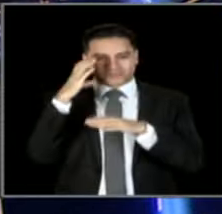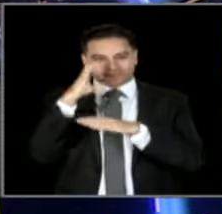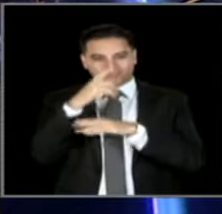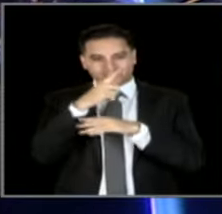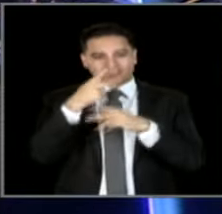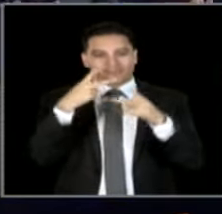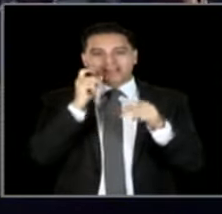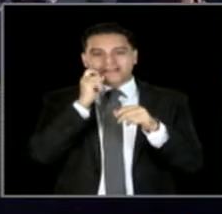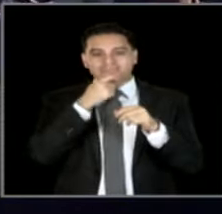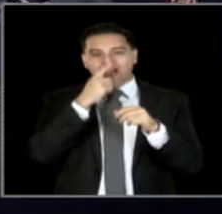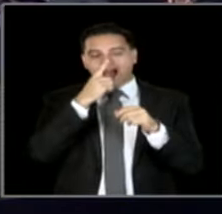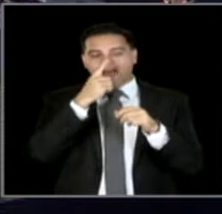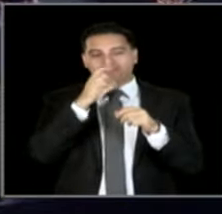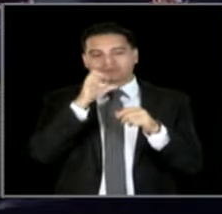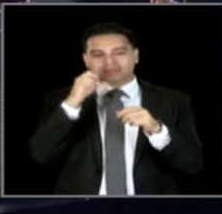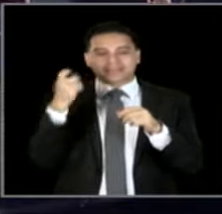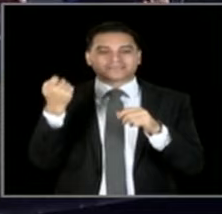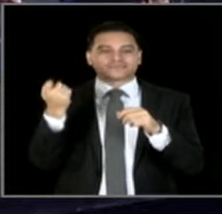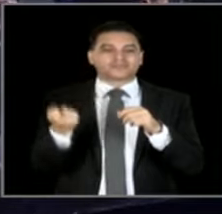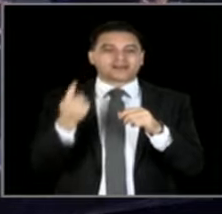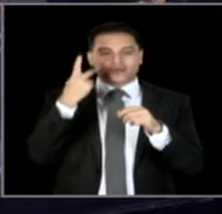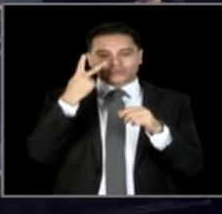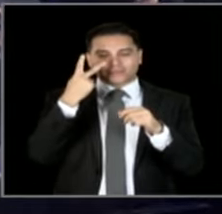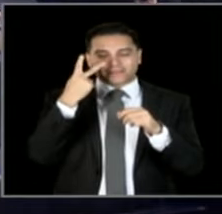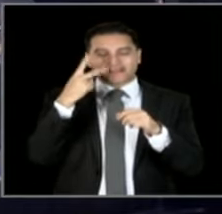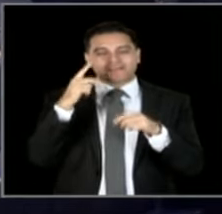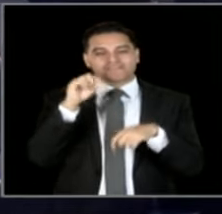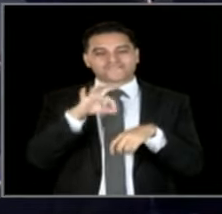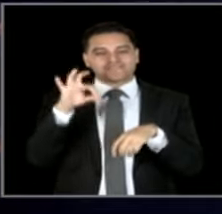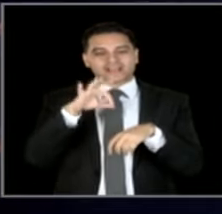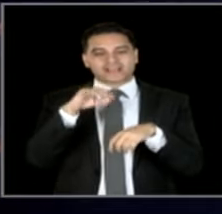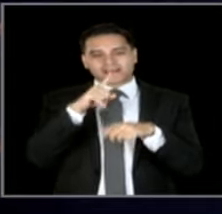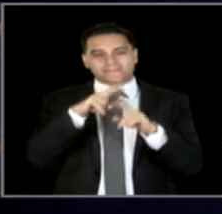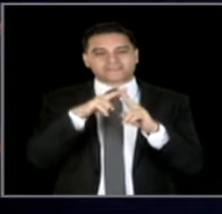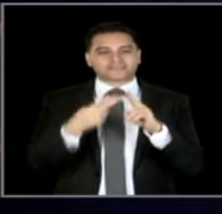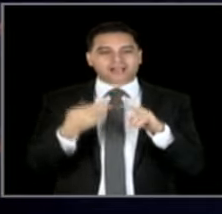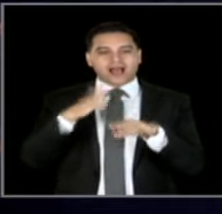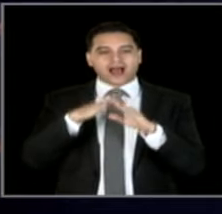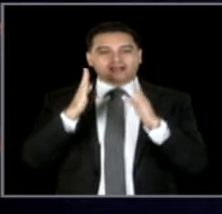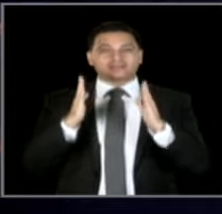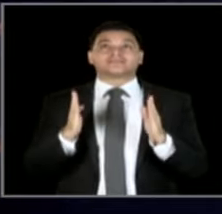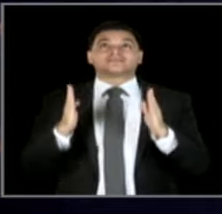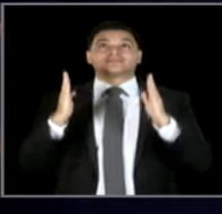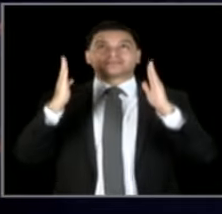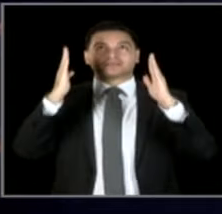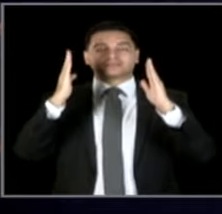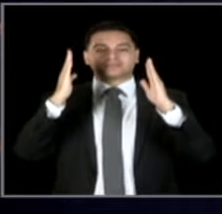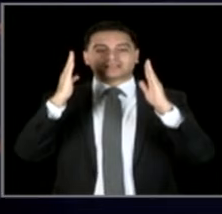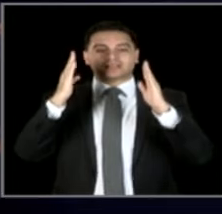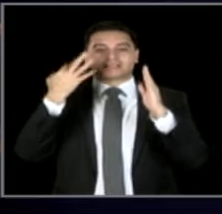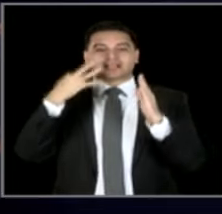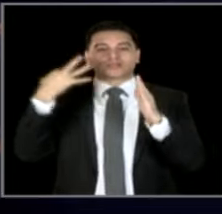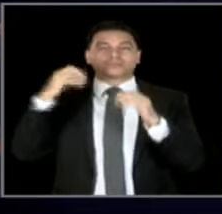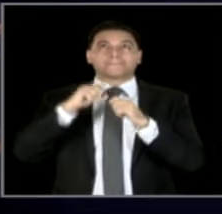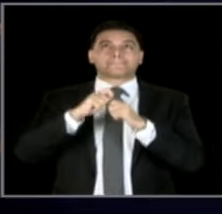تم افتتاحه 1975 في مدينة نصر على ارتفاع